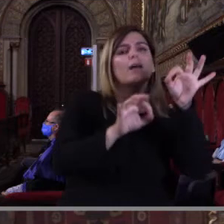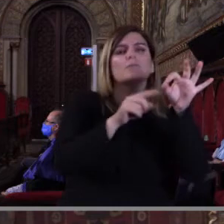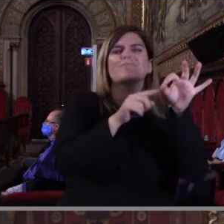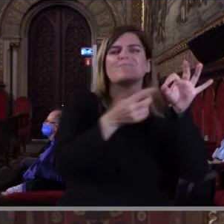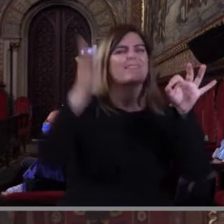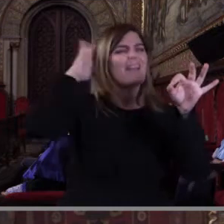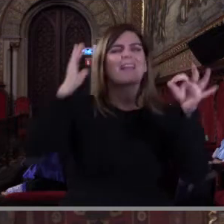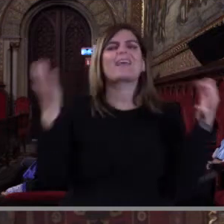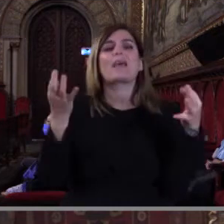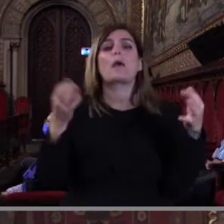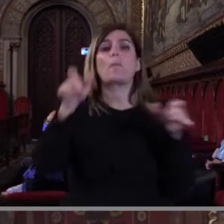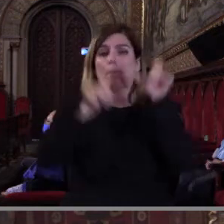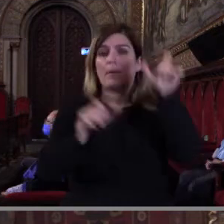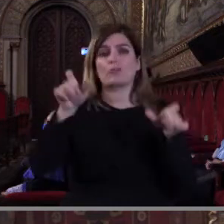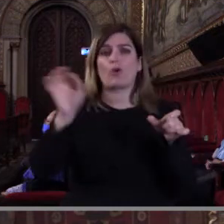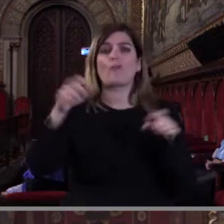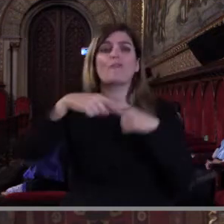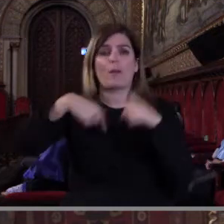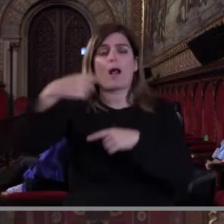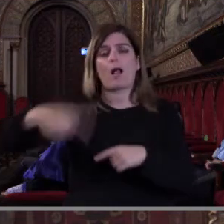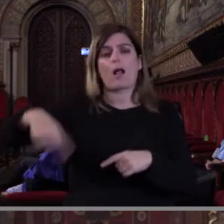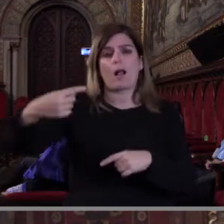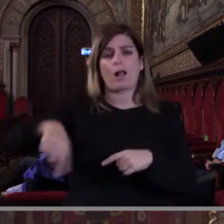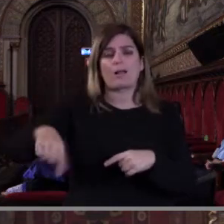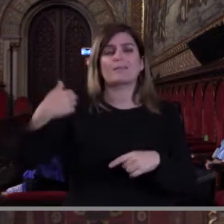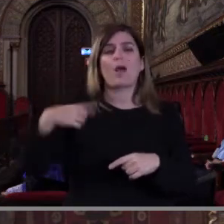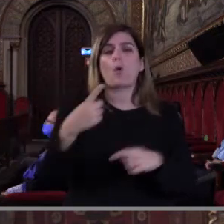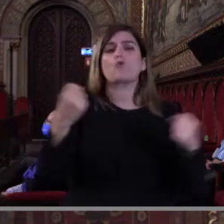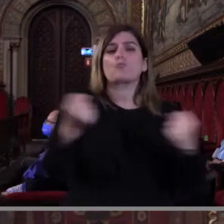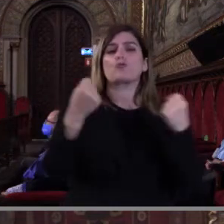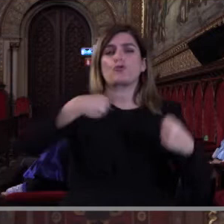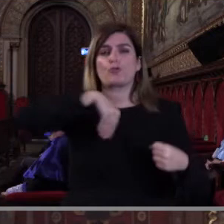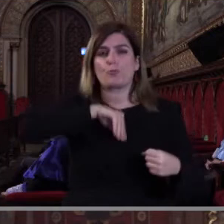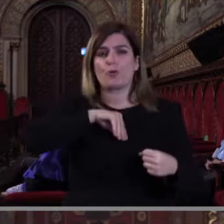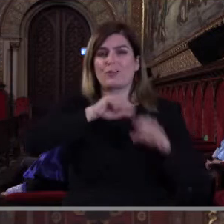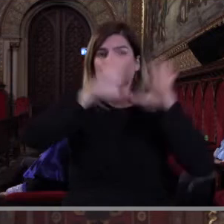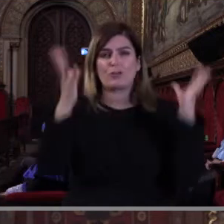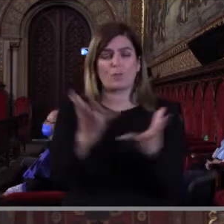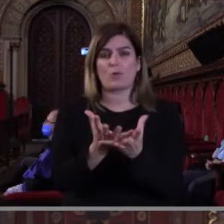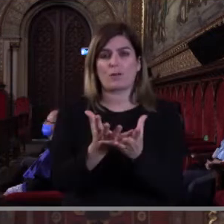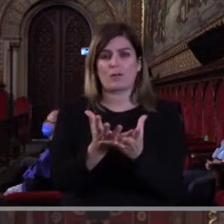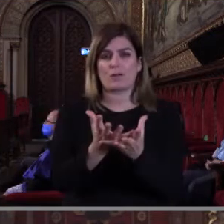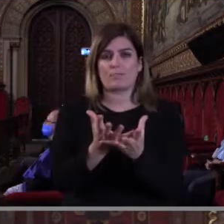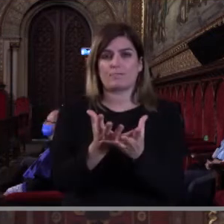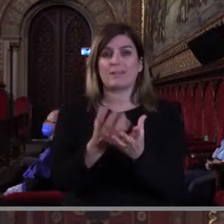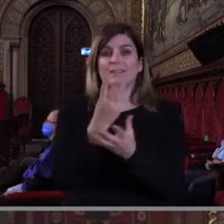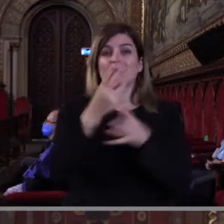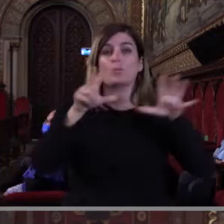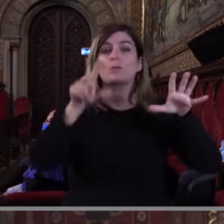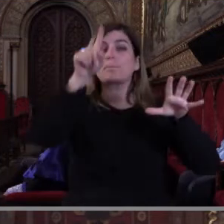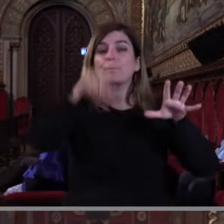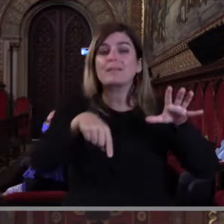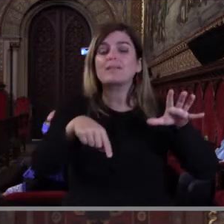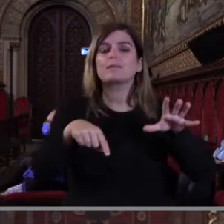ha persones i famílies. Portem 1 milió de morts per la Covid-19 al món fins ara, 38.000 d'ells